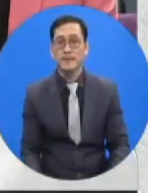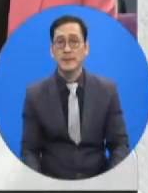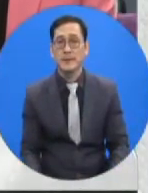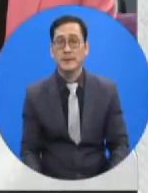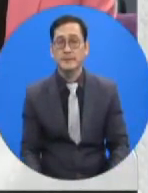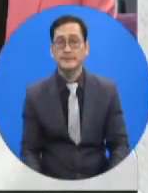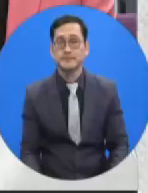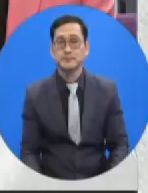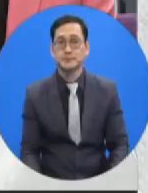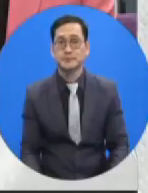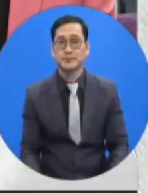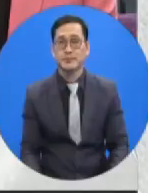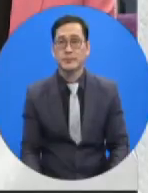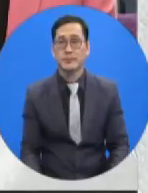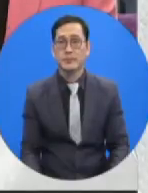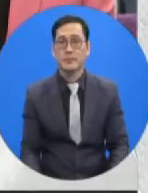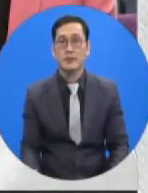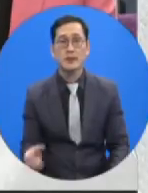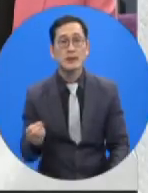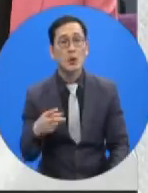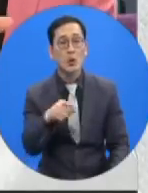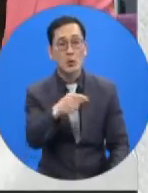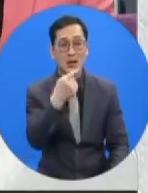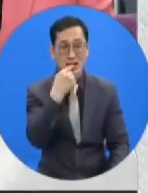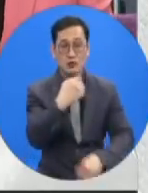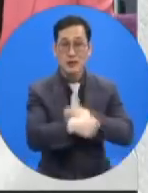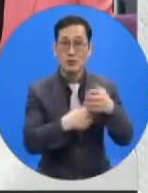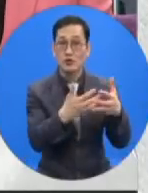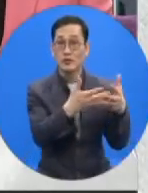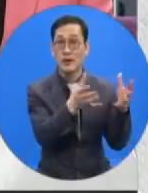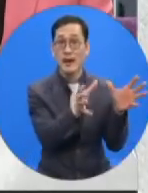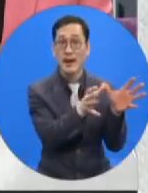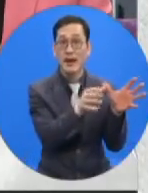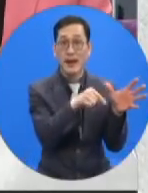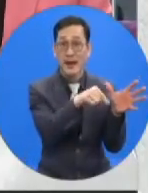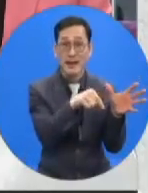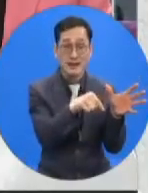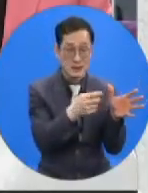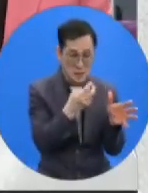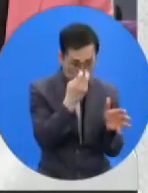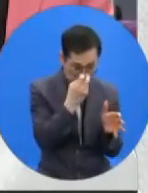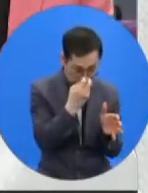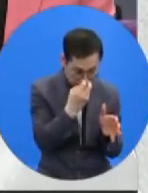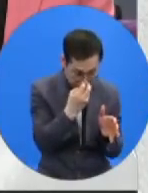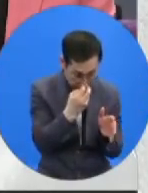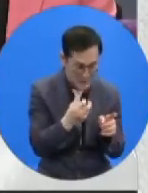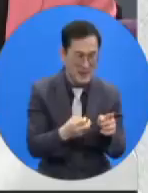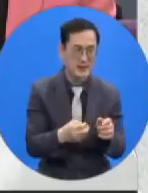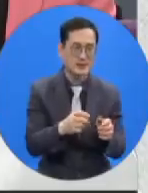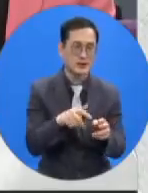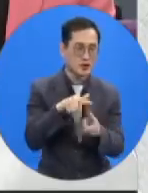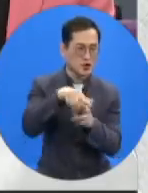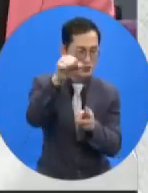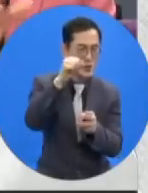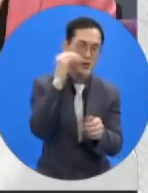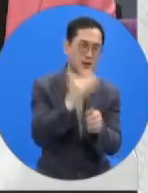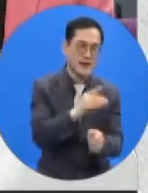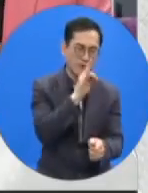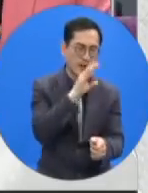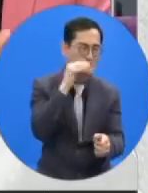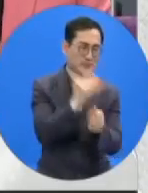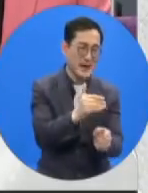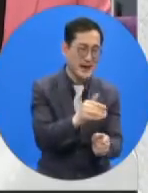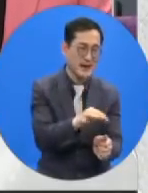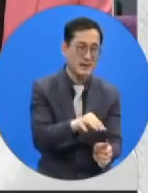저 당에 민주당에서 그 검증에서 탈락되신 분들이 좀 되고 많이 가 계세요. 예. 네.